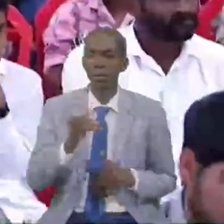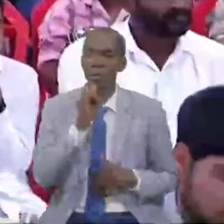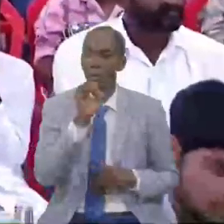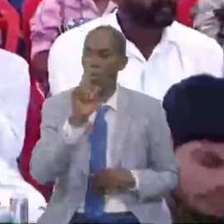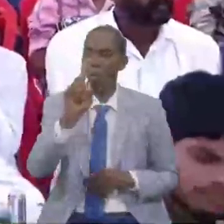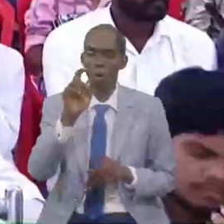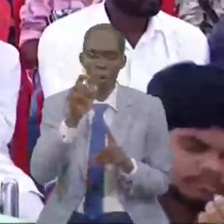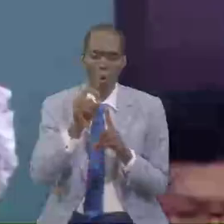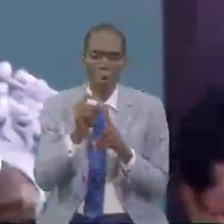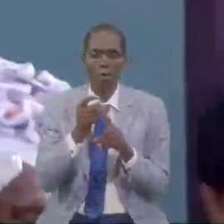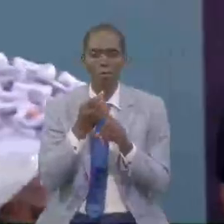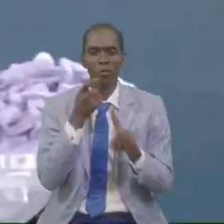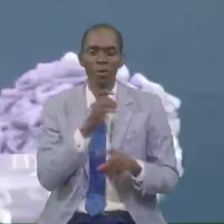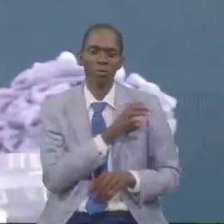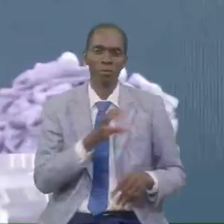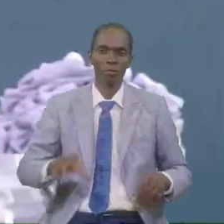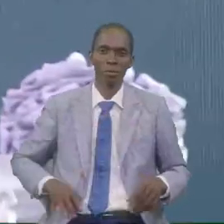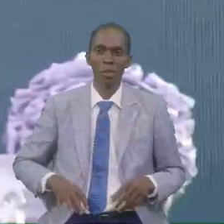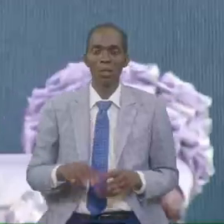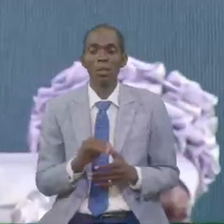Il y a un mot venant de Christ.